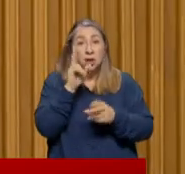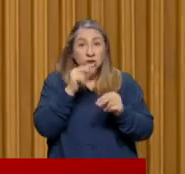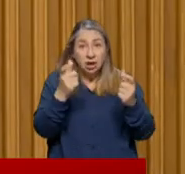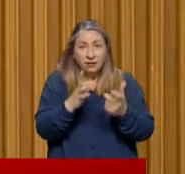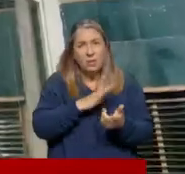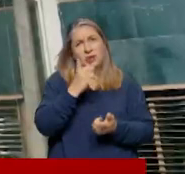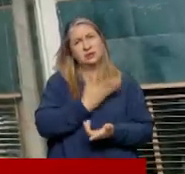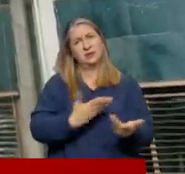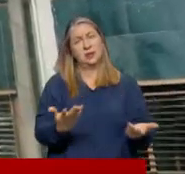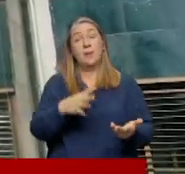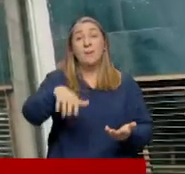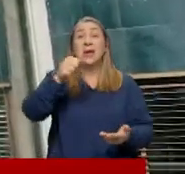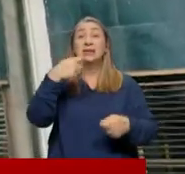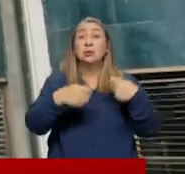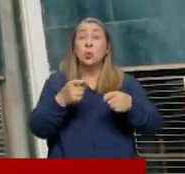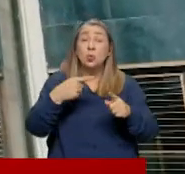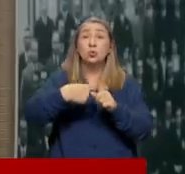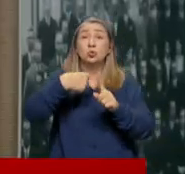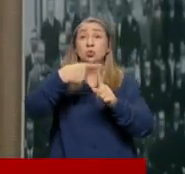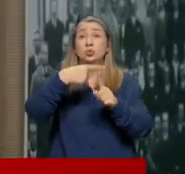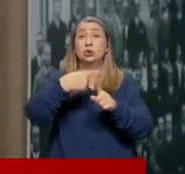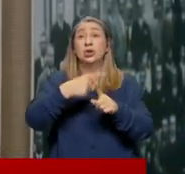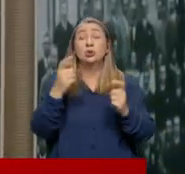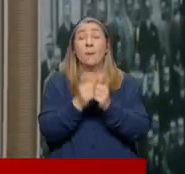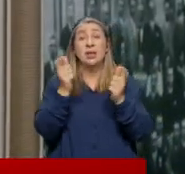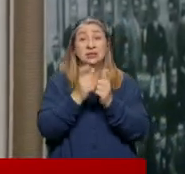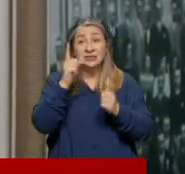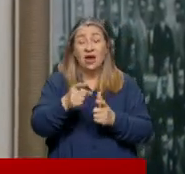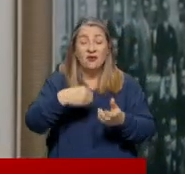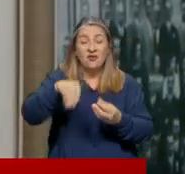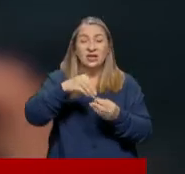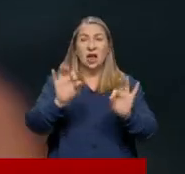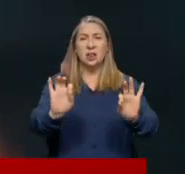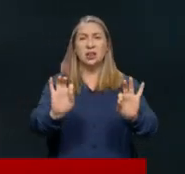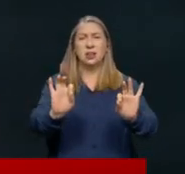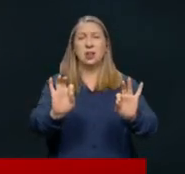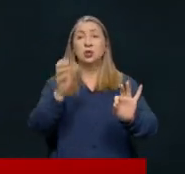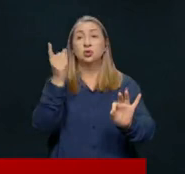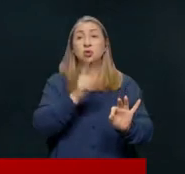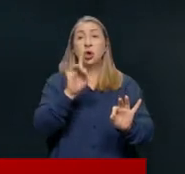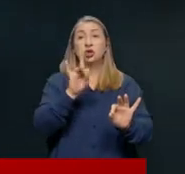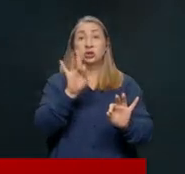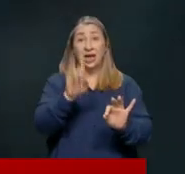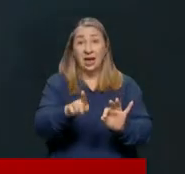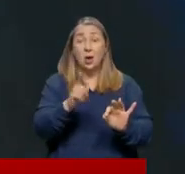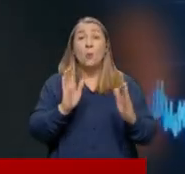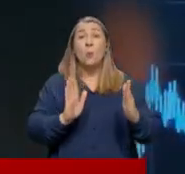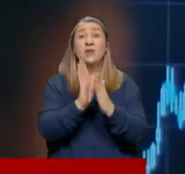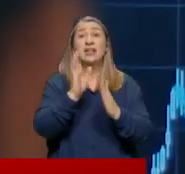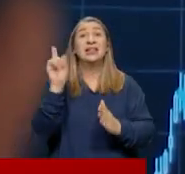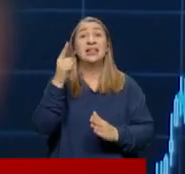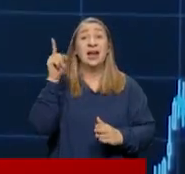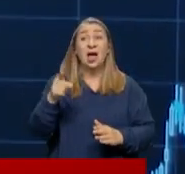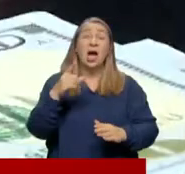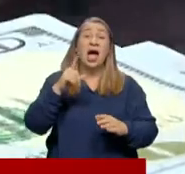yeri var mı allar Merkez Bankası üst üste 6 toplantısında da faizini sabit tuttu yüzde 14'te muhalefet